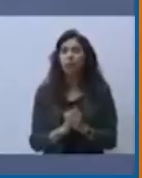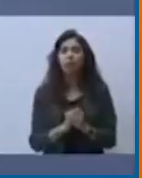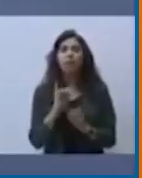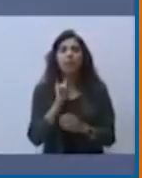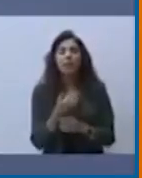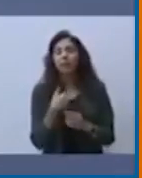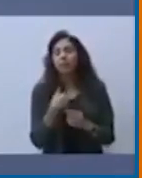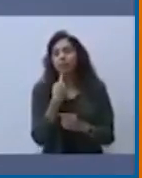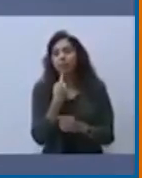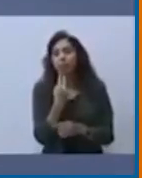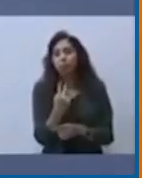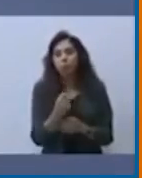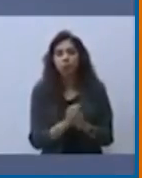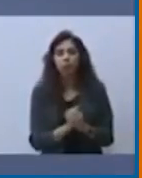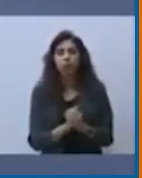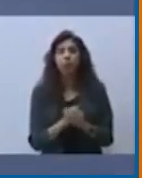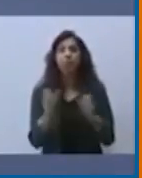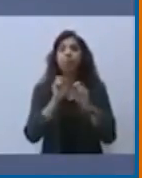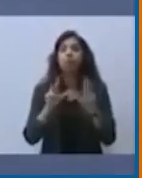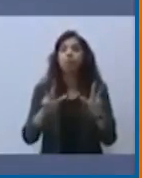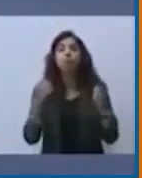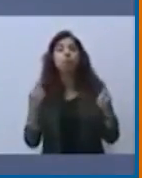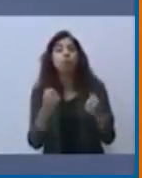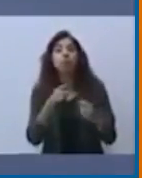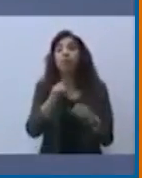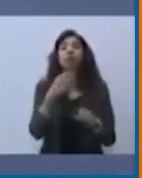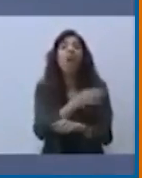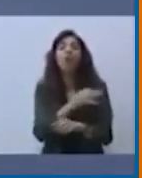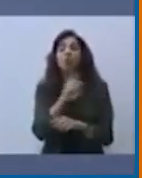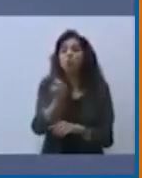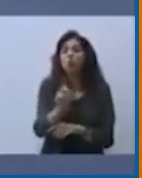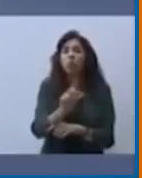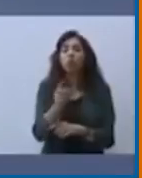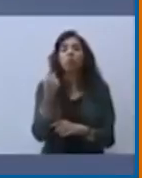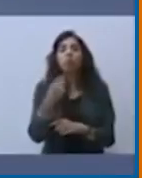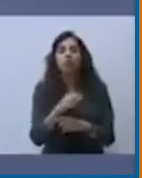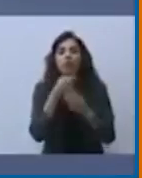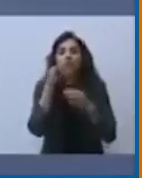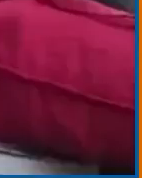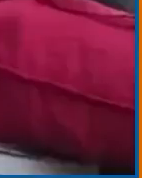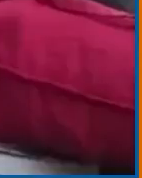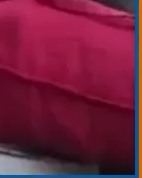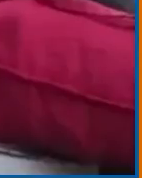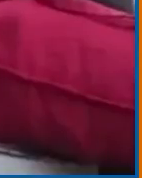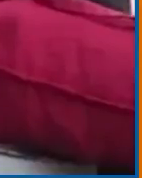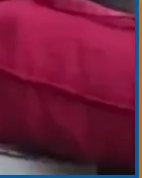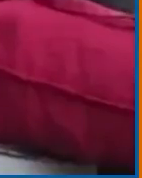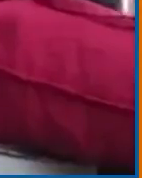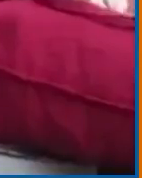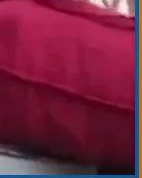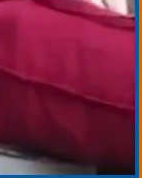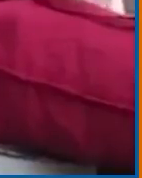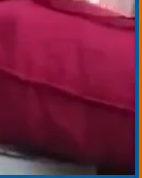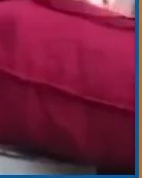delle possibilità di incostituzionalità molto forti, ma che equivalgono anche quelle sull'obbligatorietà del vaccino, che non c'è, ma che comunque